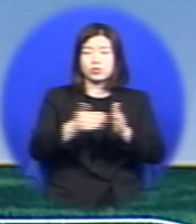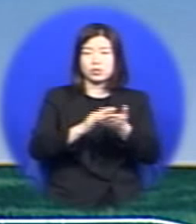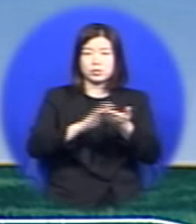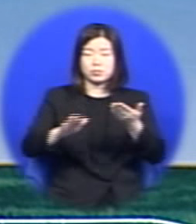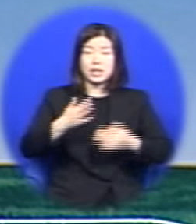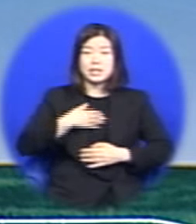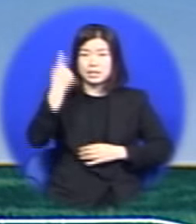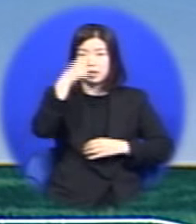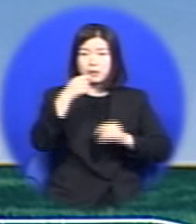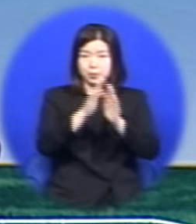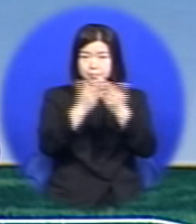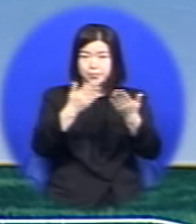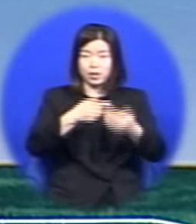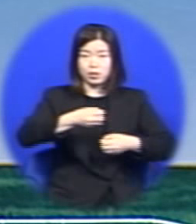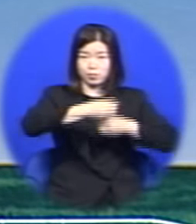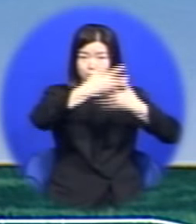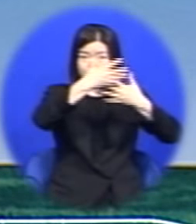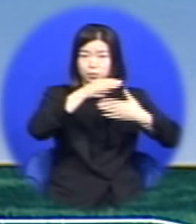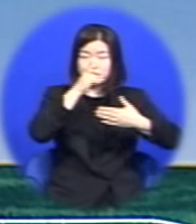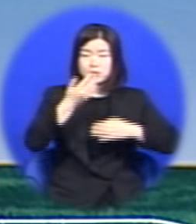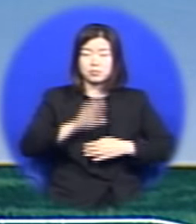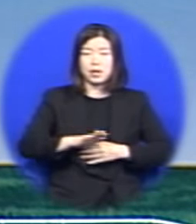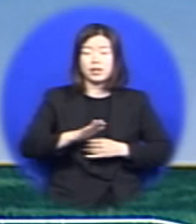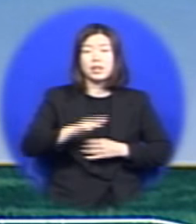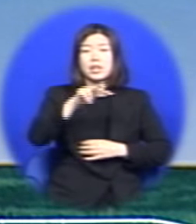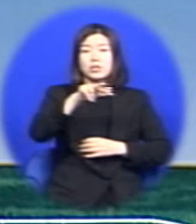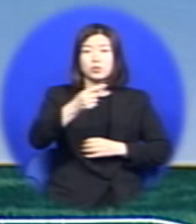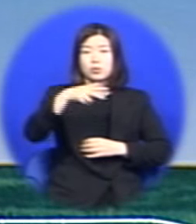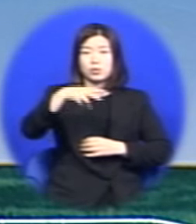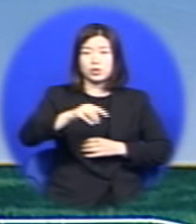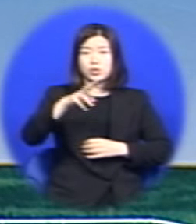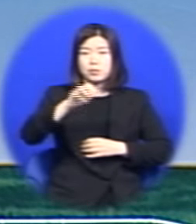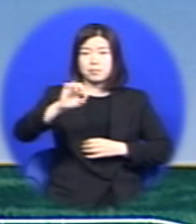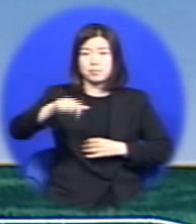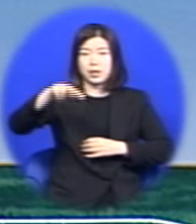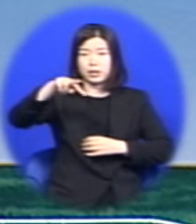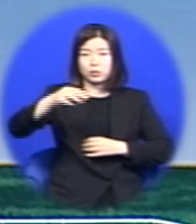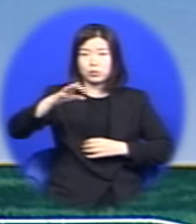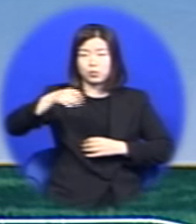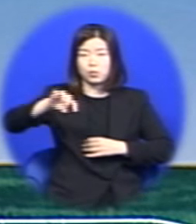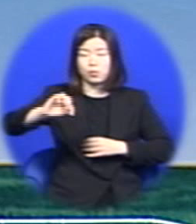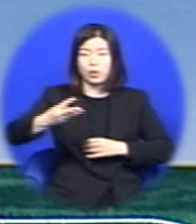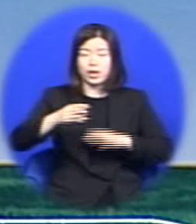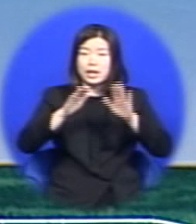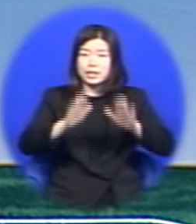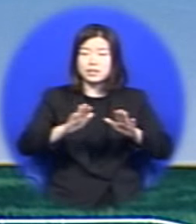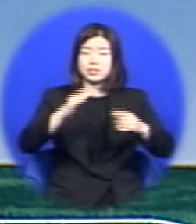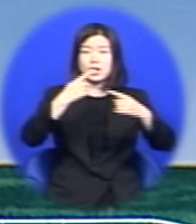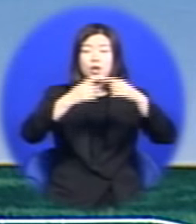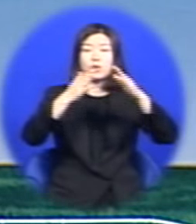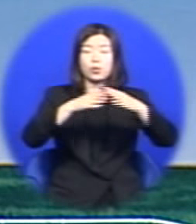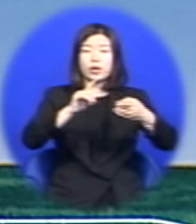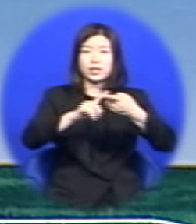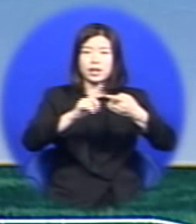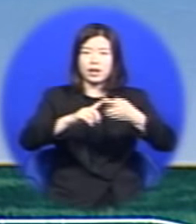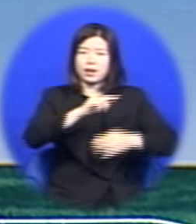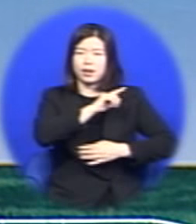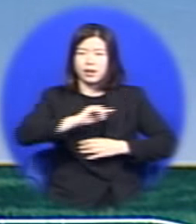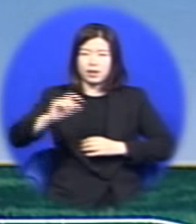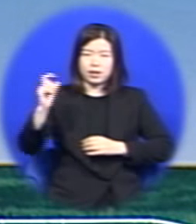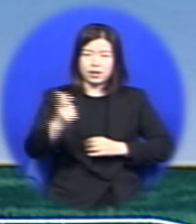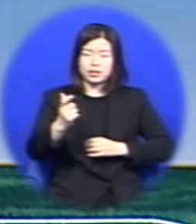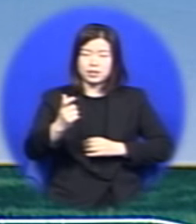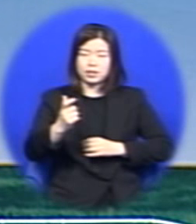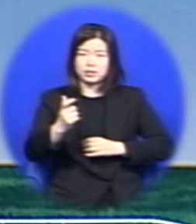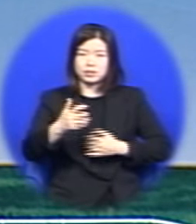페이스북에도 올렸습니다만 조시 맥도웰이 현재 교회에 대한 가장 큰 도전은 포르노라고